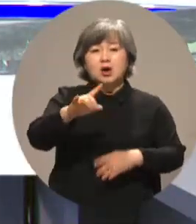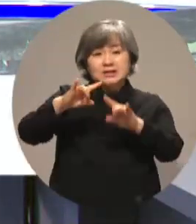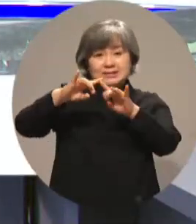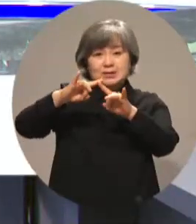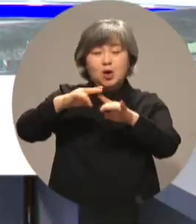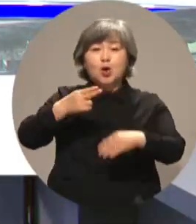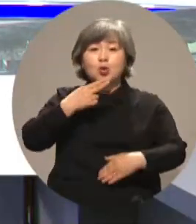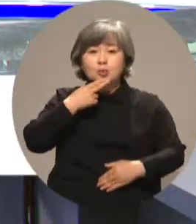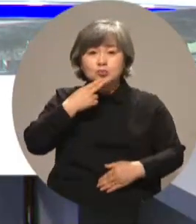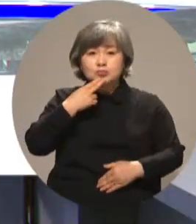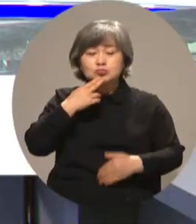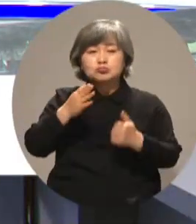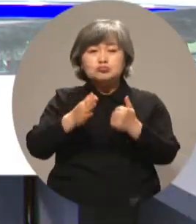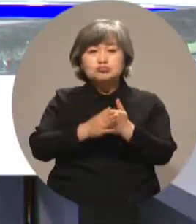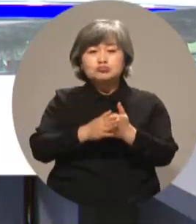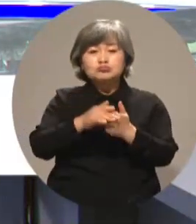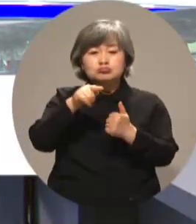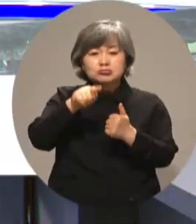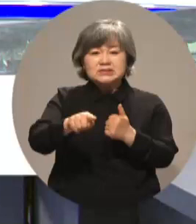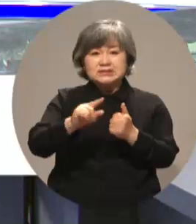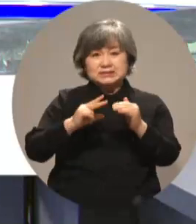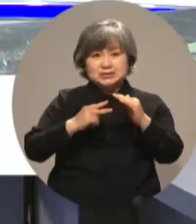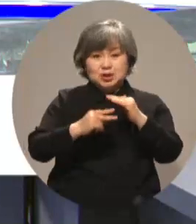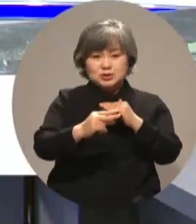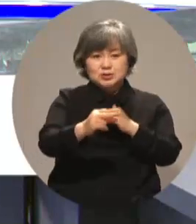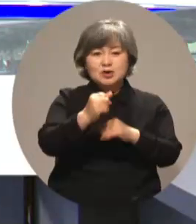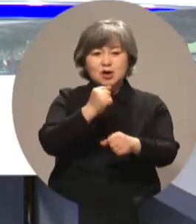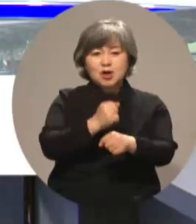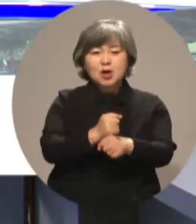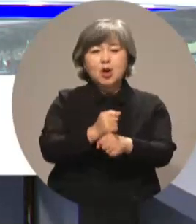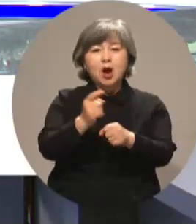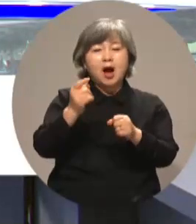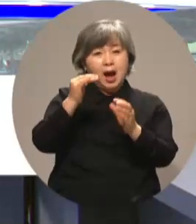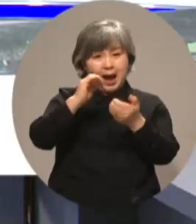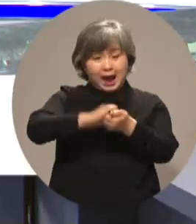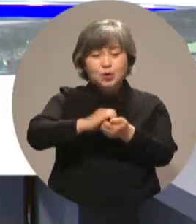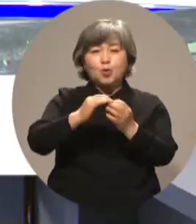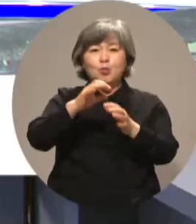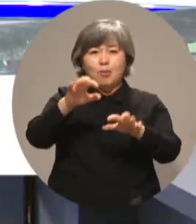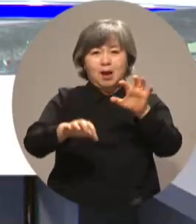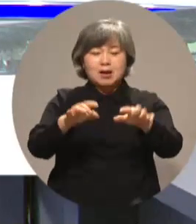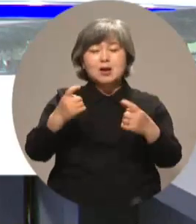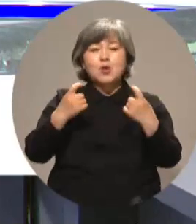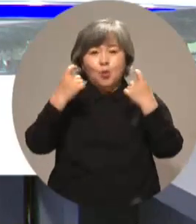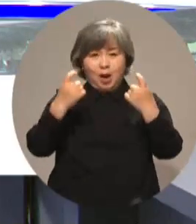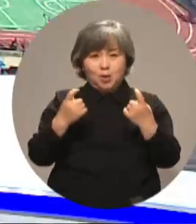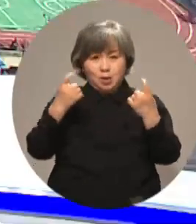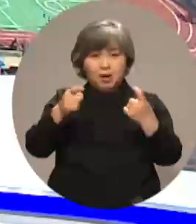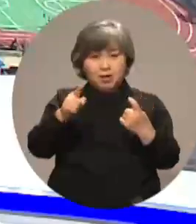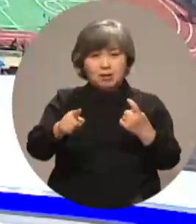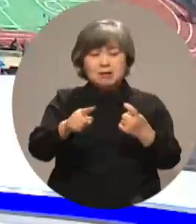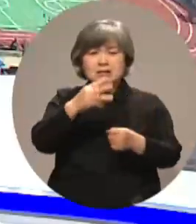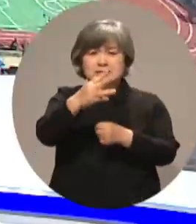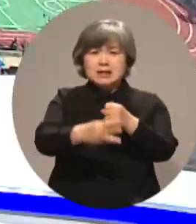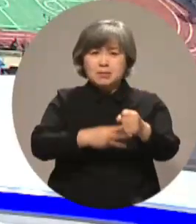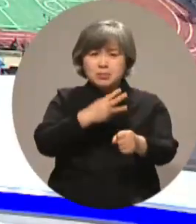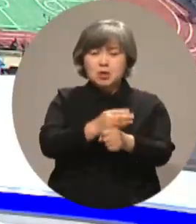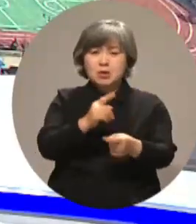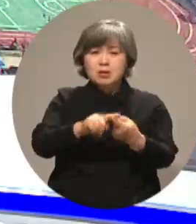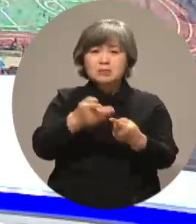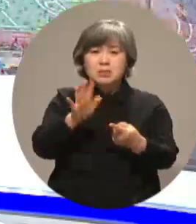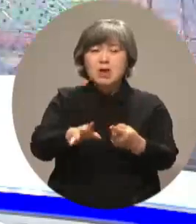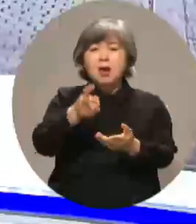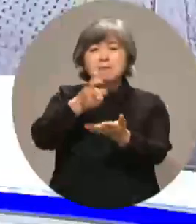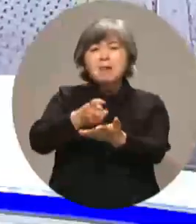없는 이른바 아무 가서 노면 전철 파동 마을 관광 트램 인데요 하지만 사업추진 3년이 지나도록 법적